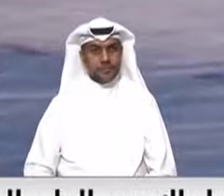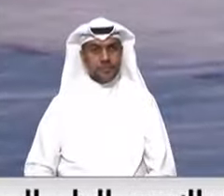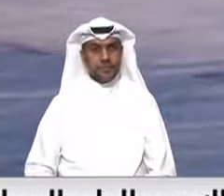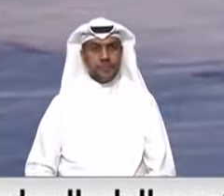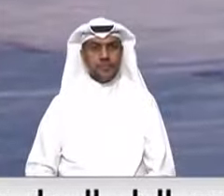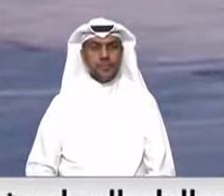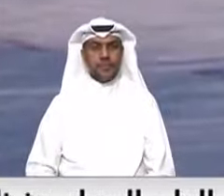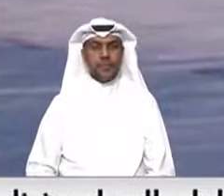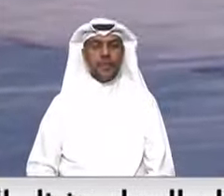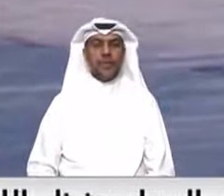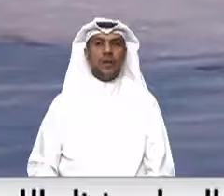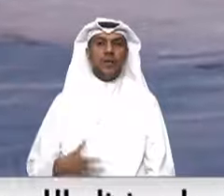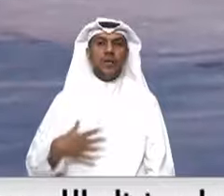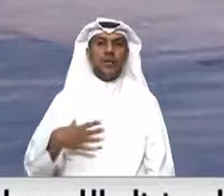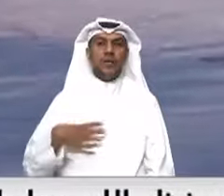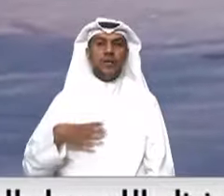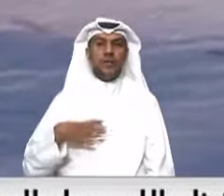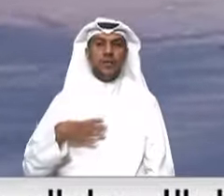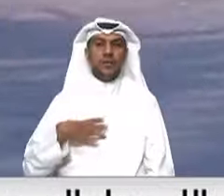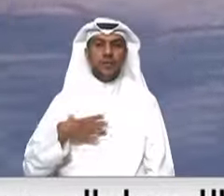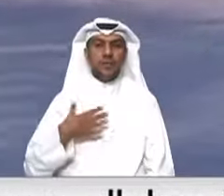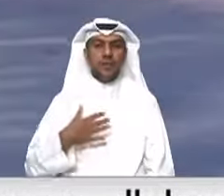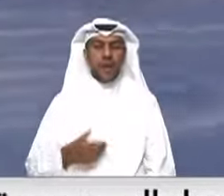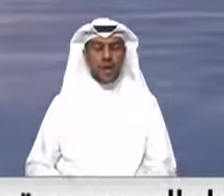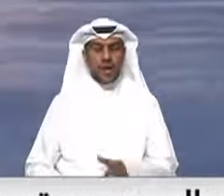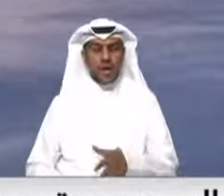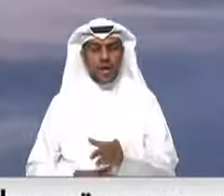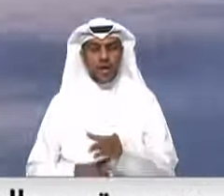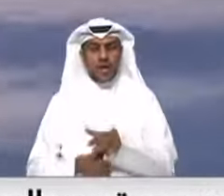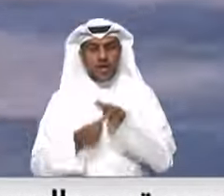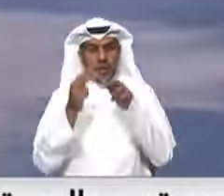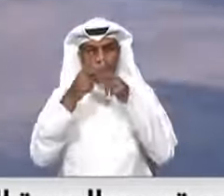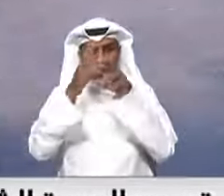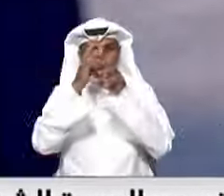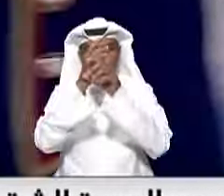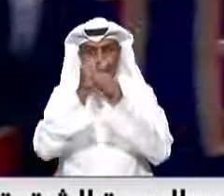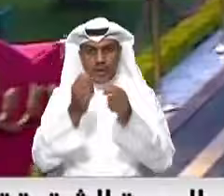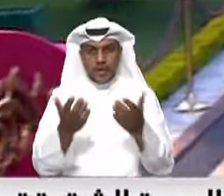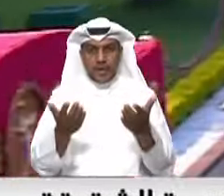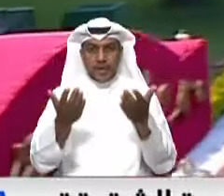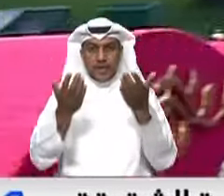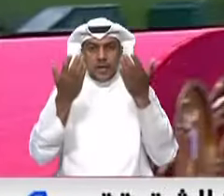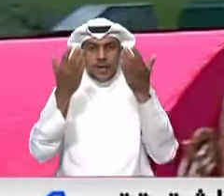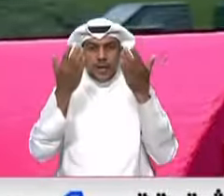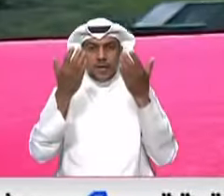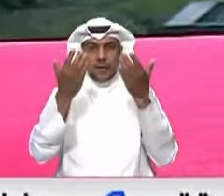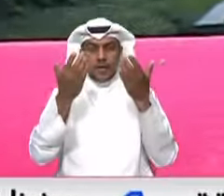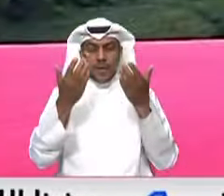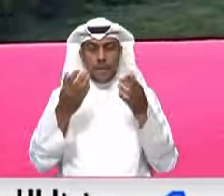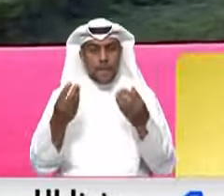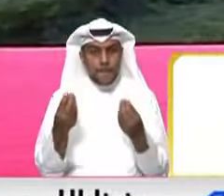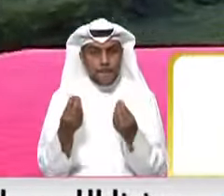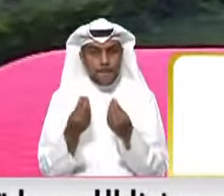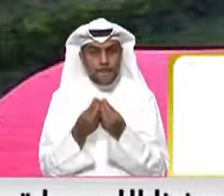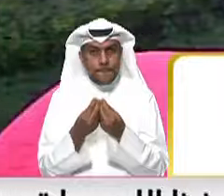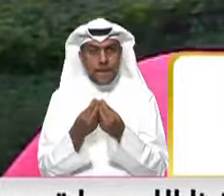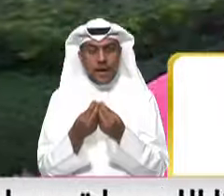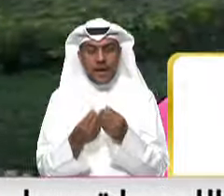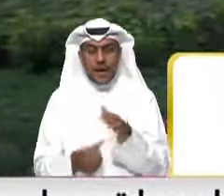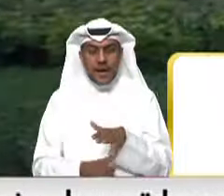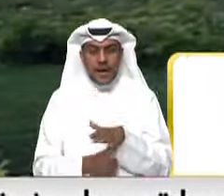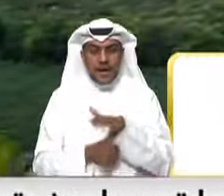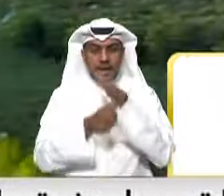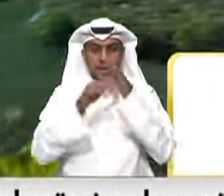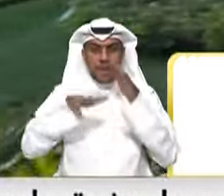اتفق حضرة صاحب السمو حفظه الله ورعاه وأخوه فخامة الرئيس على ضرورة التوصل لوقف فوري